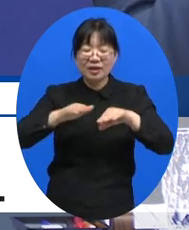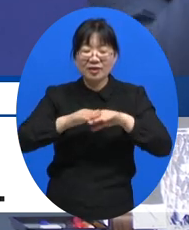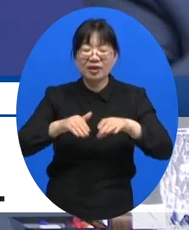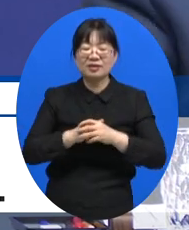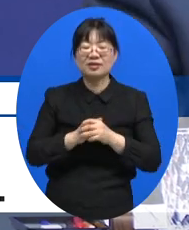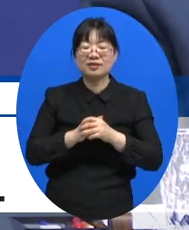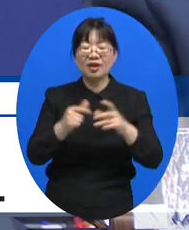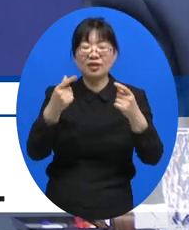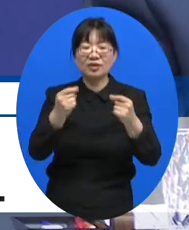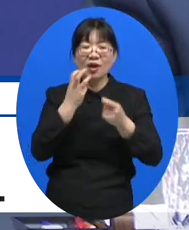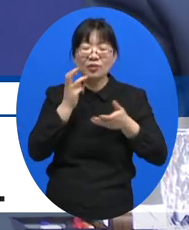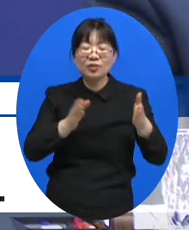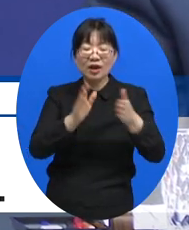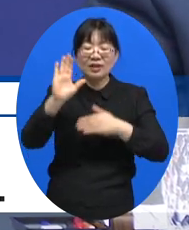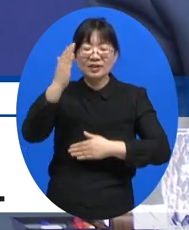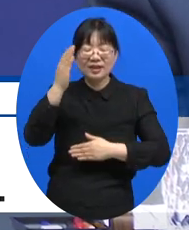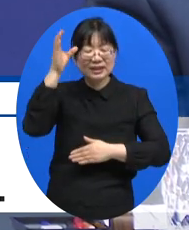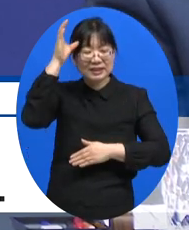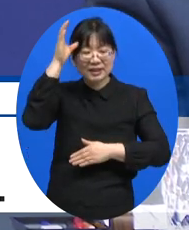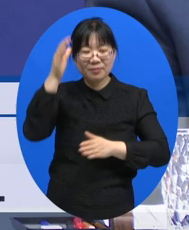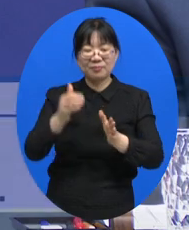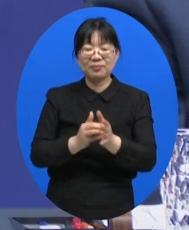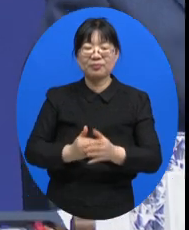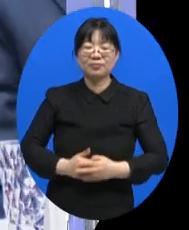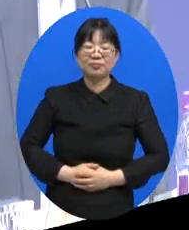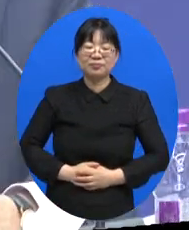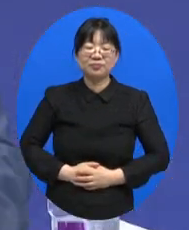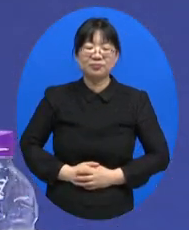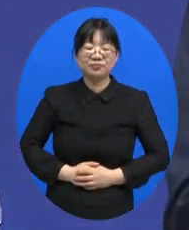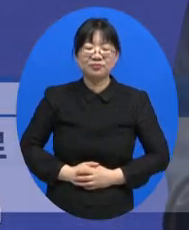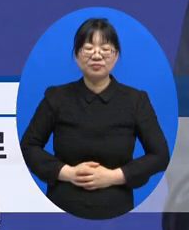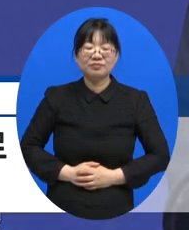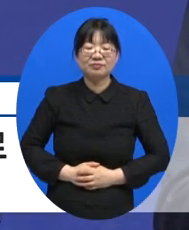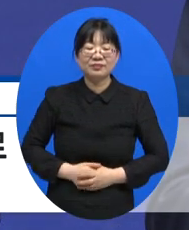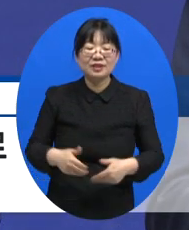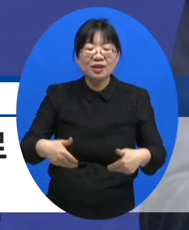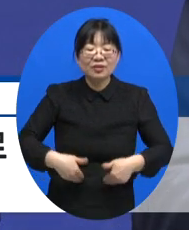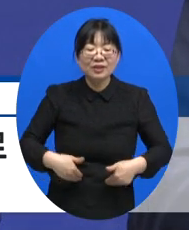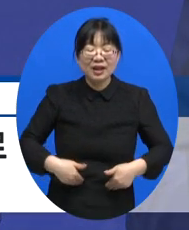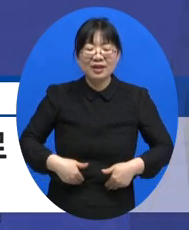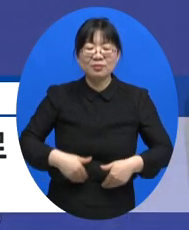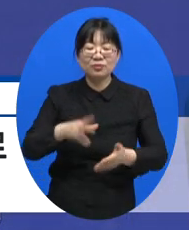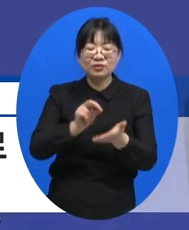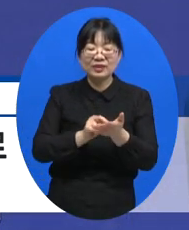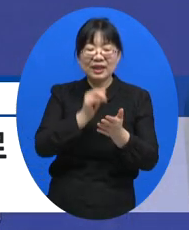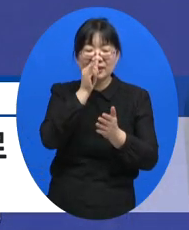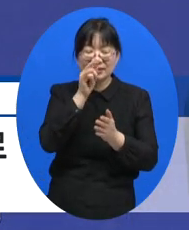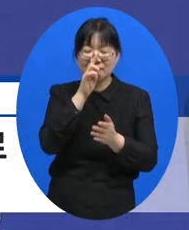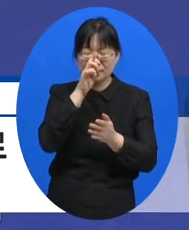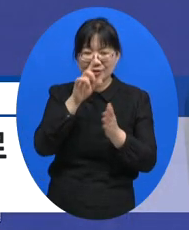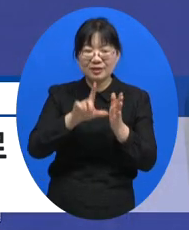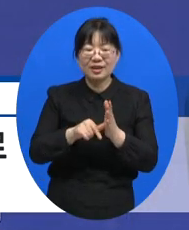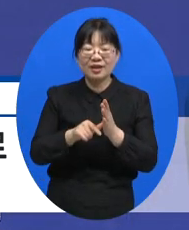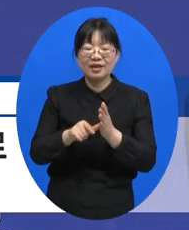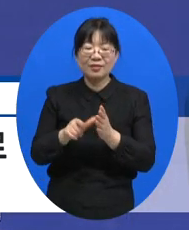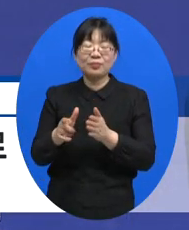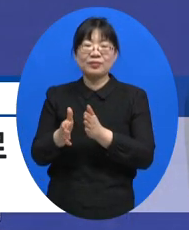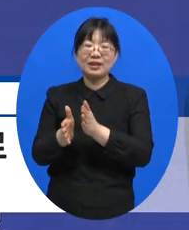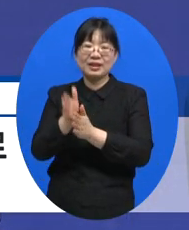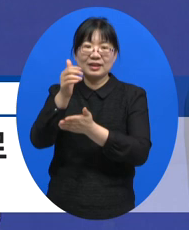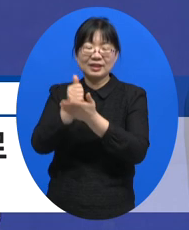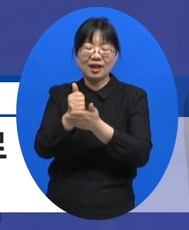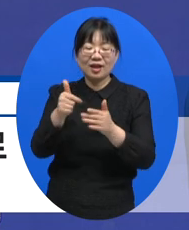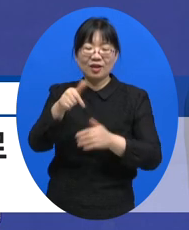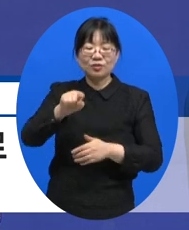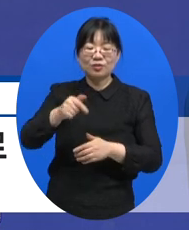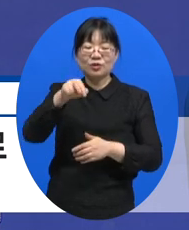해결하는 그런 경기도가 될 것으로 기대합니다. 또 필요한 현안이 있을 때 우리 시장 분들의 요청에 의해서